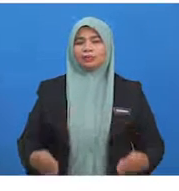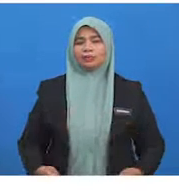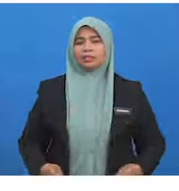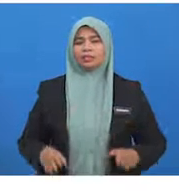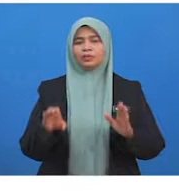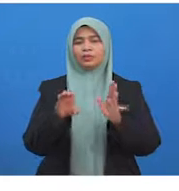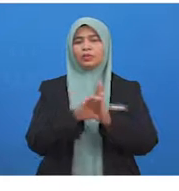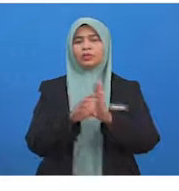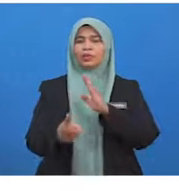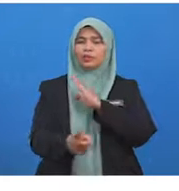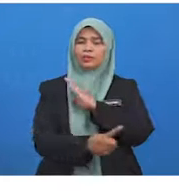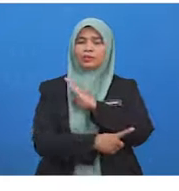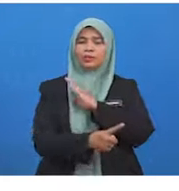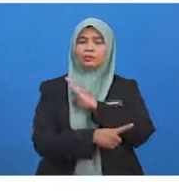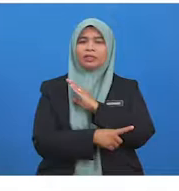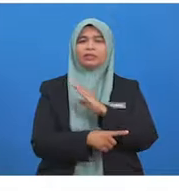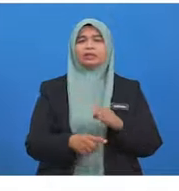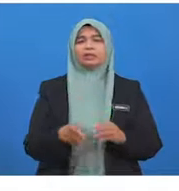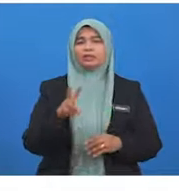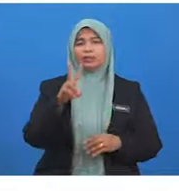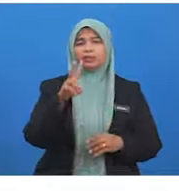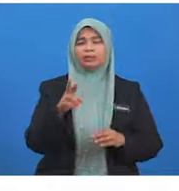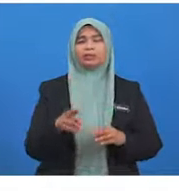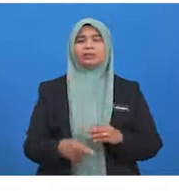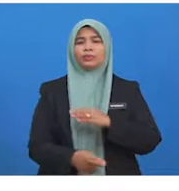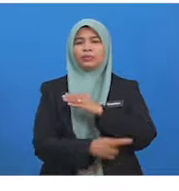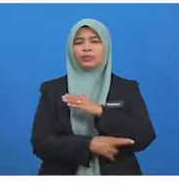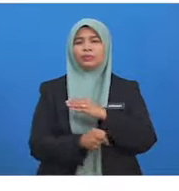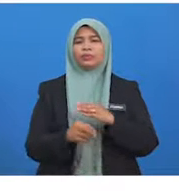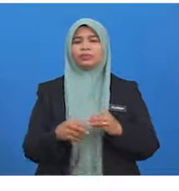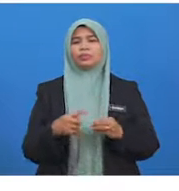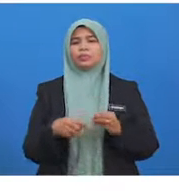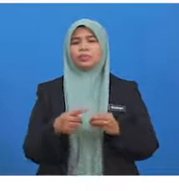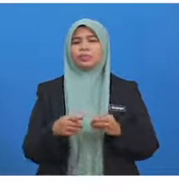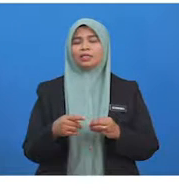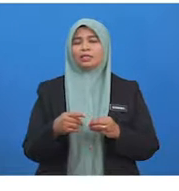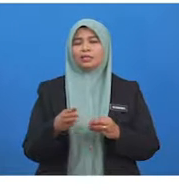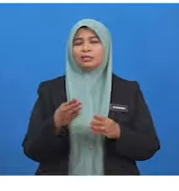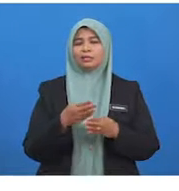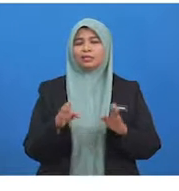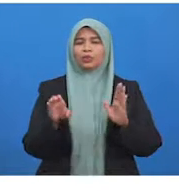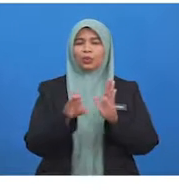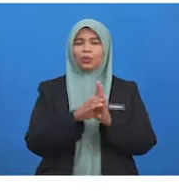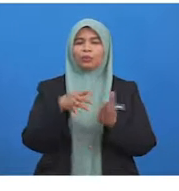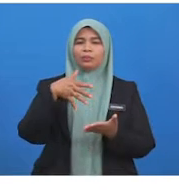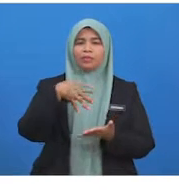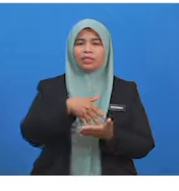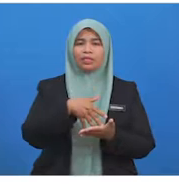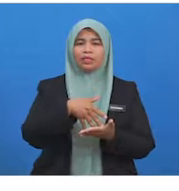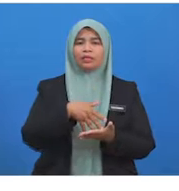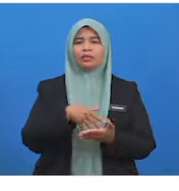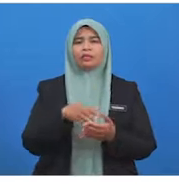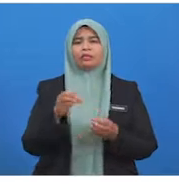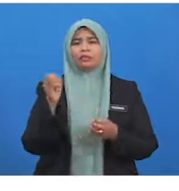sekatan kebebasan seperti penjara, buang daerah atau lain-lain. Ketiga,